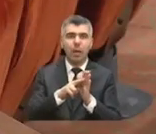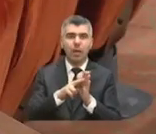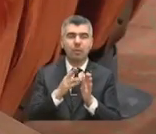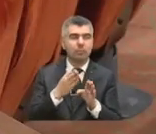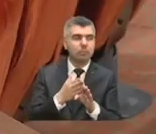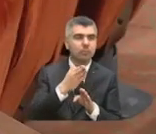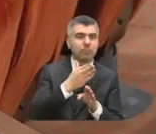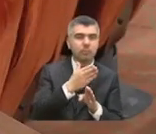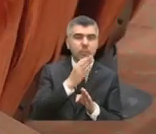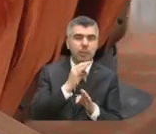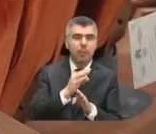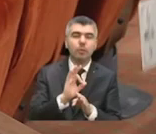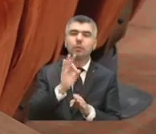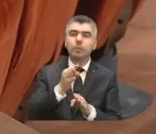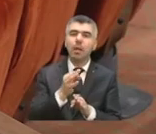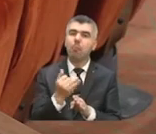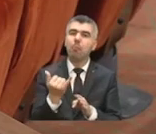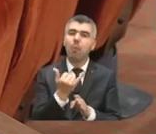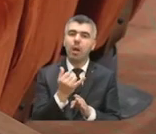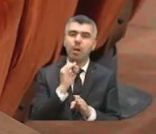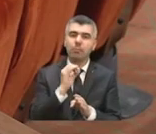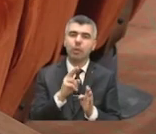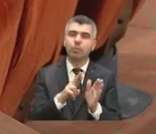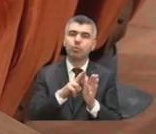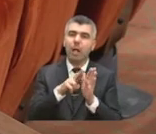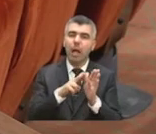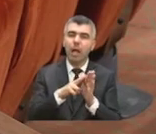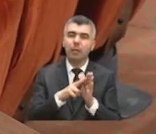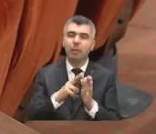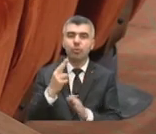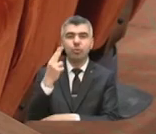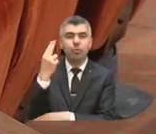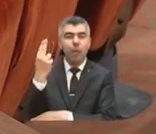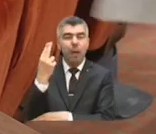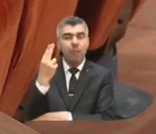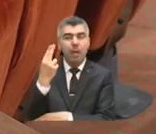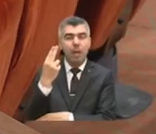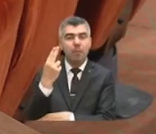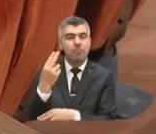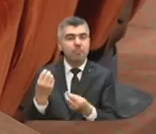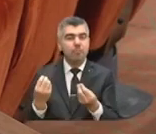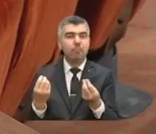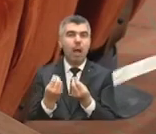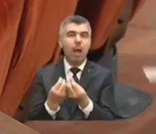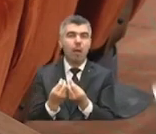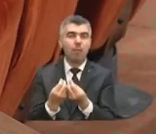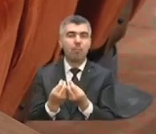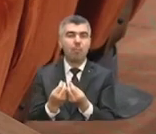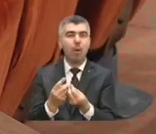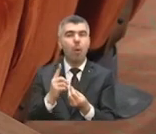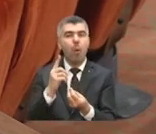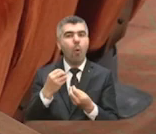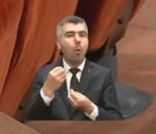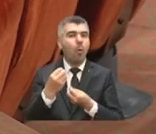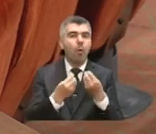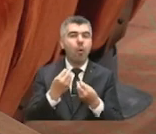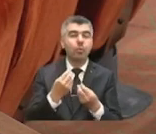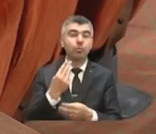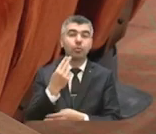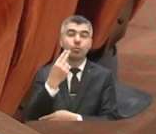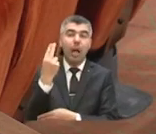تكون عندها مكانة كبيرة بالنسبة للجامعة اللي فيها، ولا بغينا الجامعة تكون يعني عندها مكانة